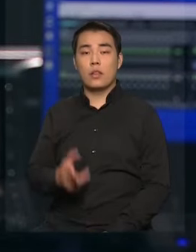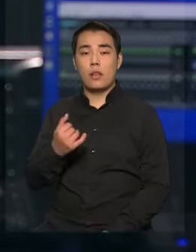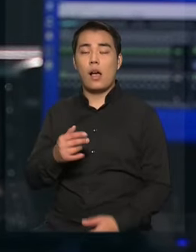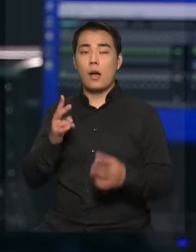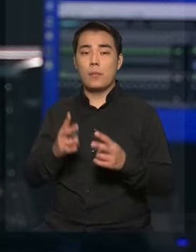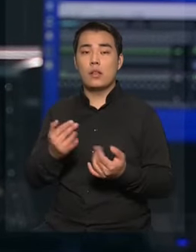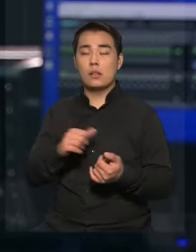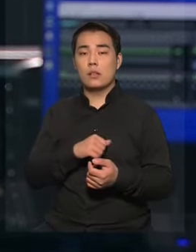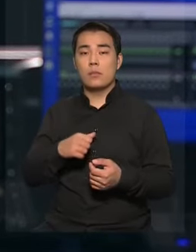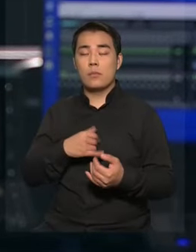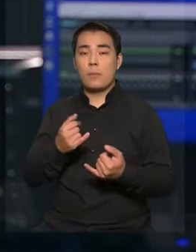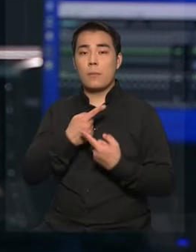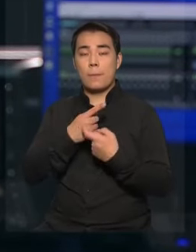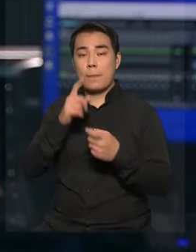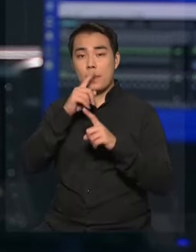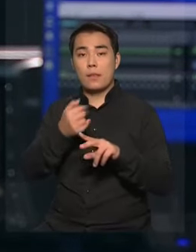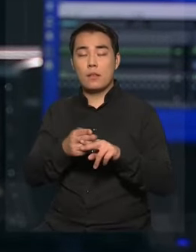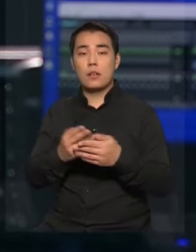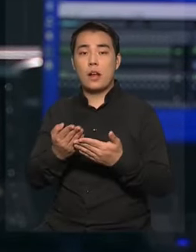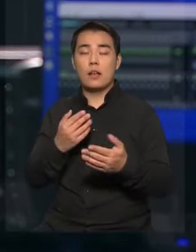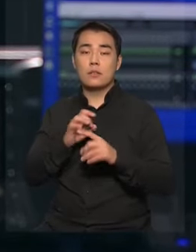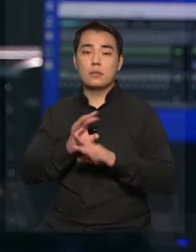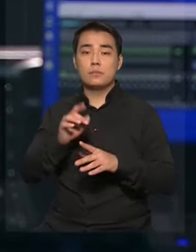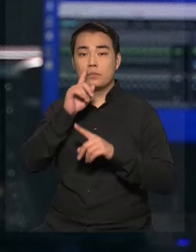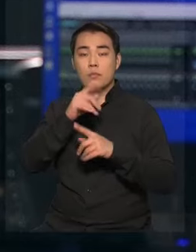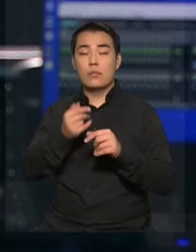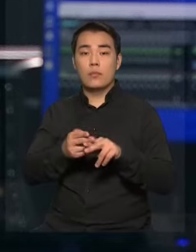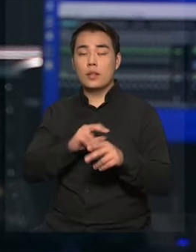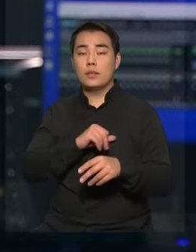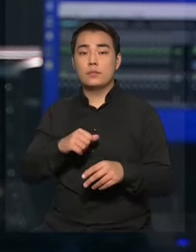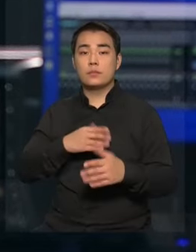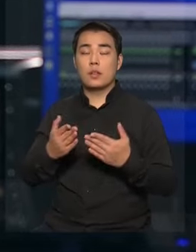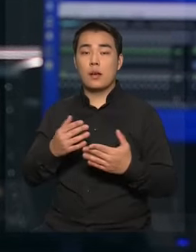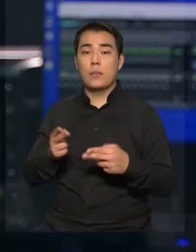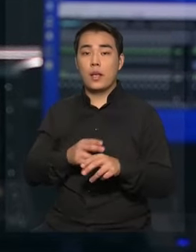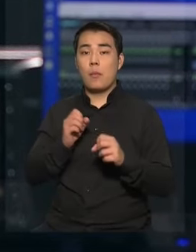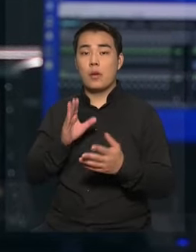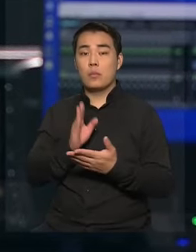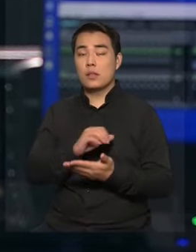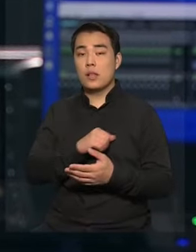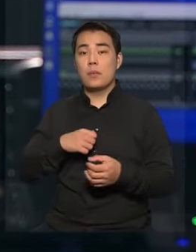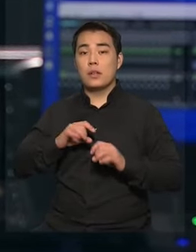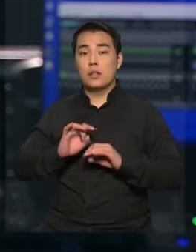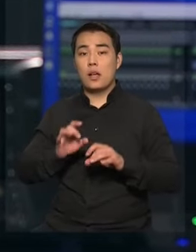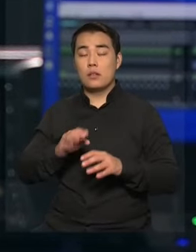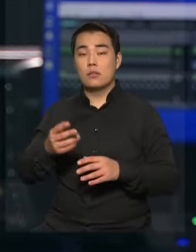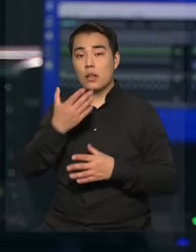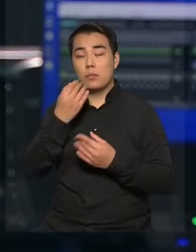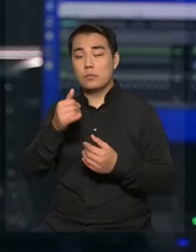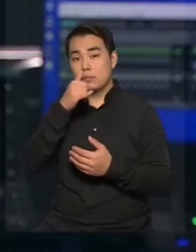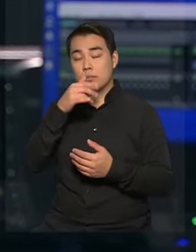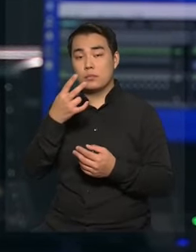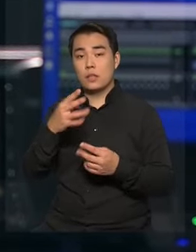Я апат айтып келмейді, оған өткен түні тағы да көз жеткіздік. Дегенмен, сақтансаң сақтай деген бірау сөзді де естен шығармаған